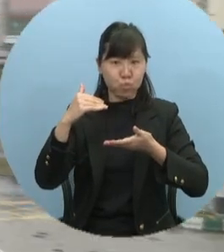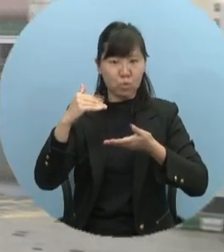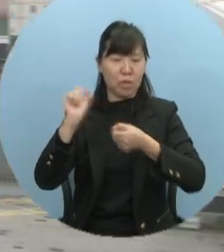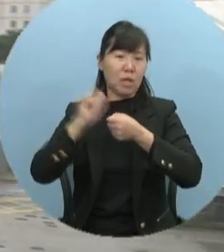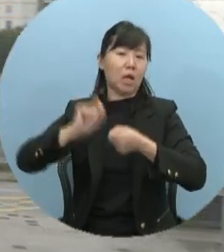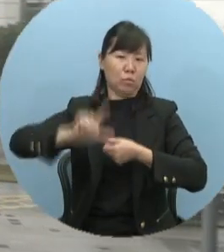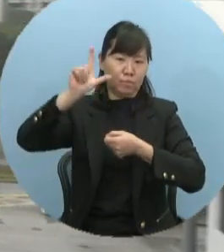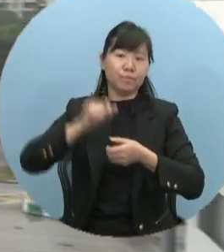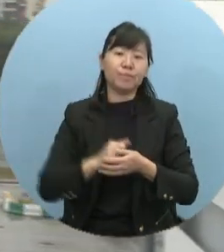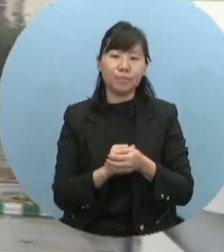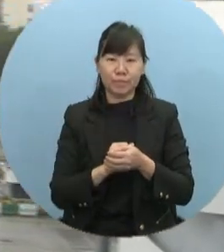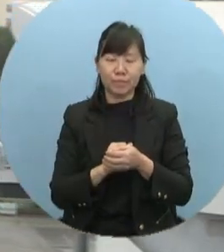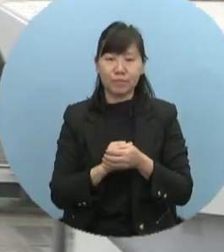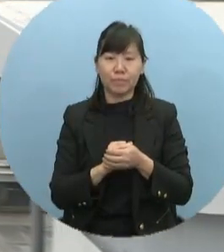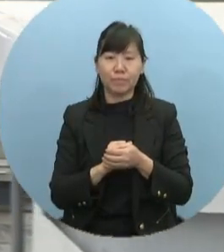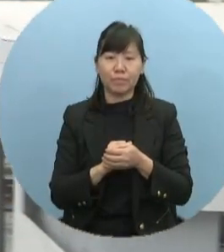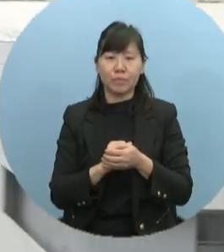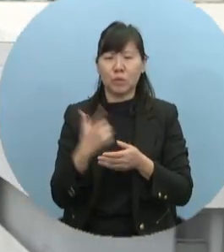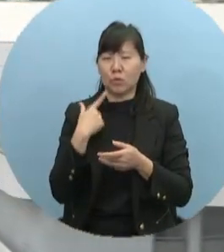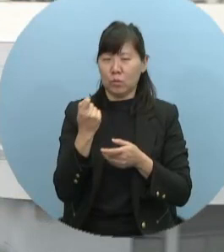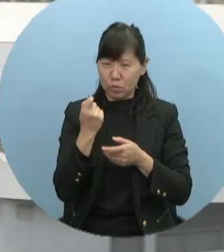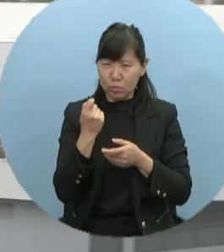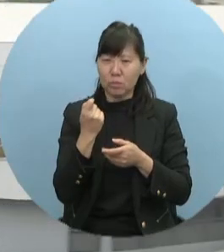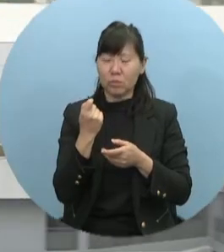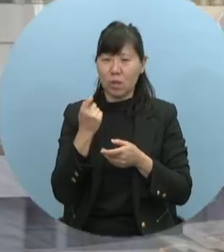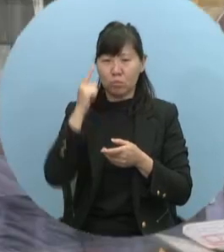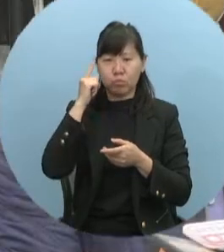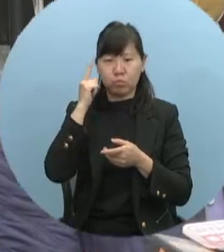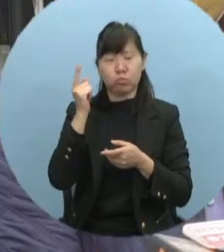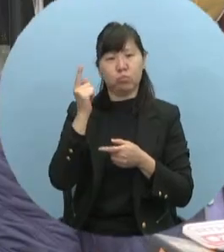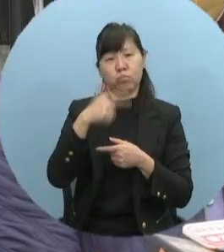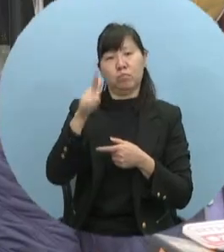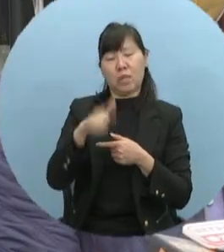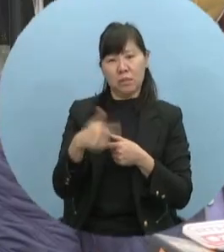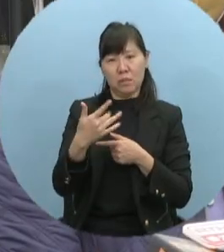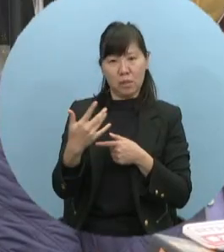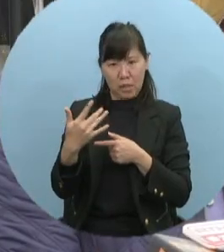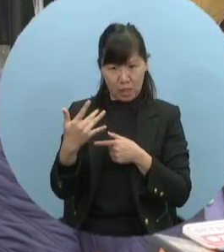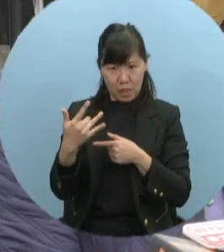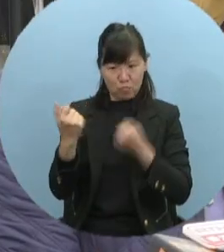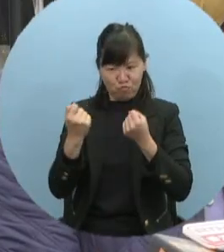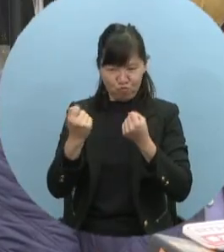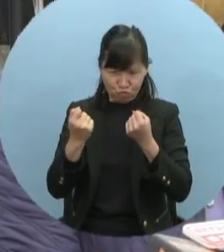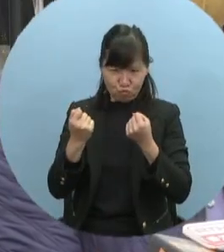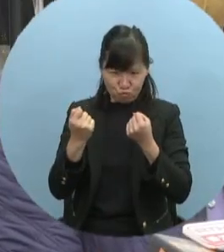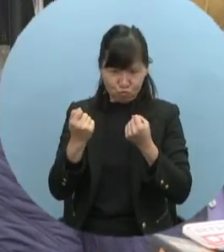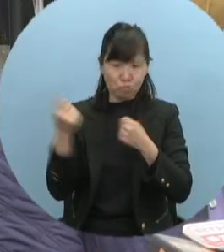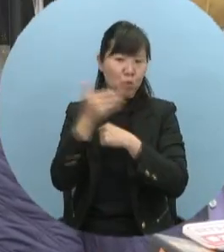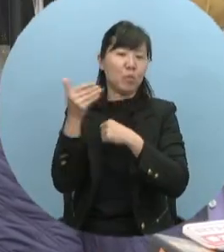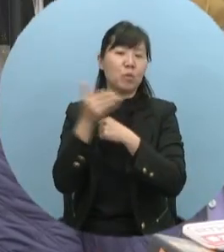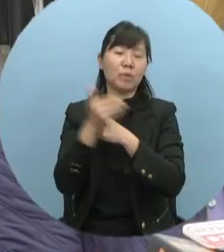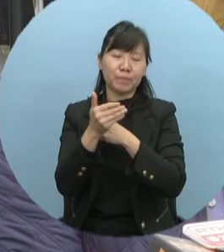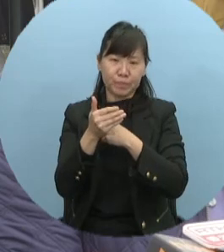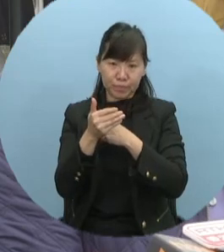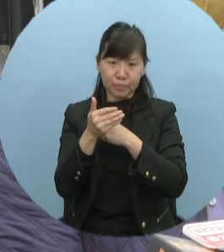回升啦。由最近嘅平均每日8000多嘅架次，即係車次啦